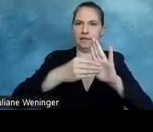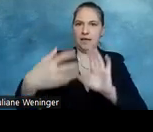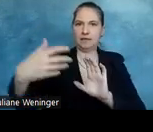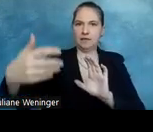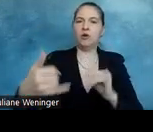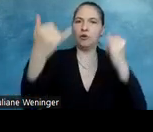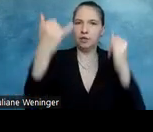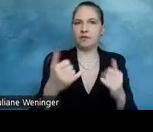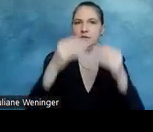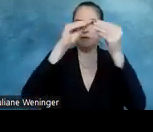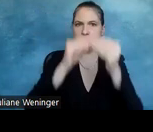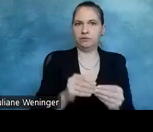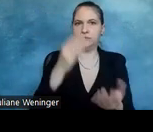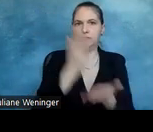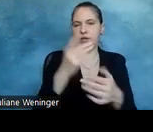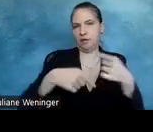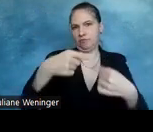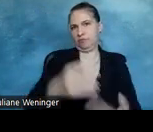ist er installiert.